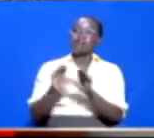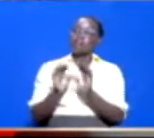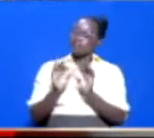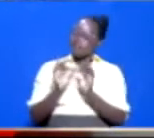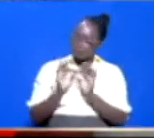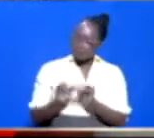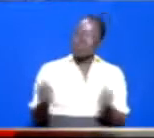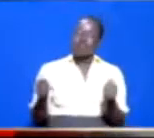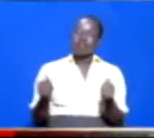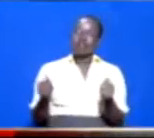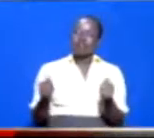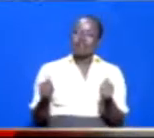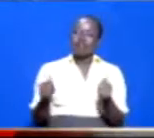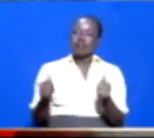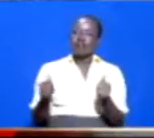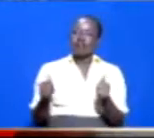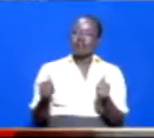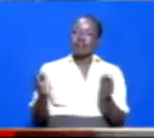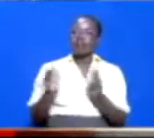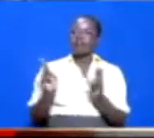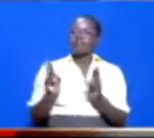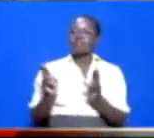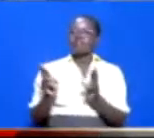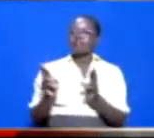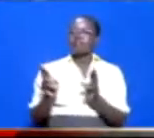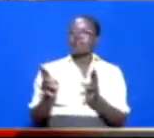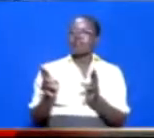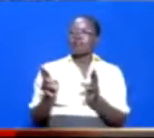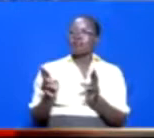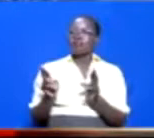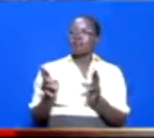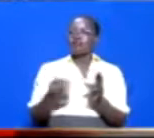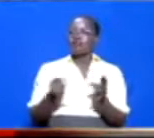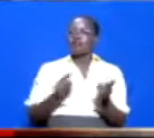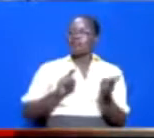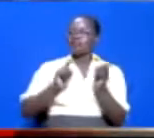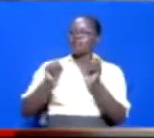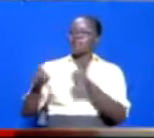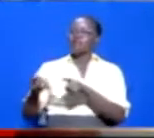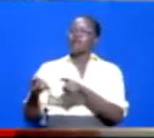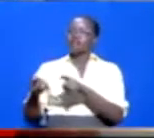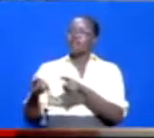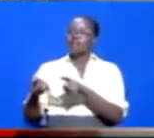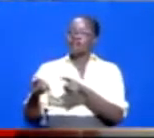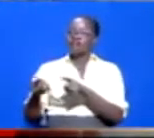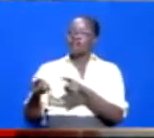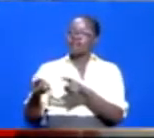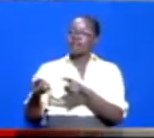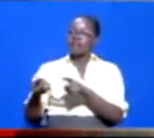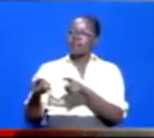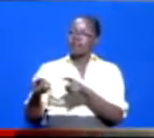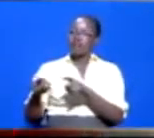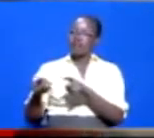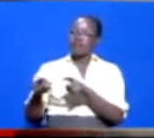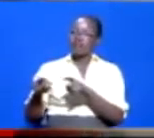wako wako ready. Hao wengine wakikuja watakuja waingie tu katika ile